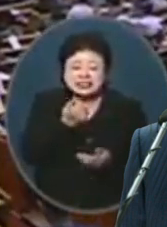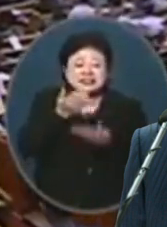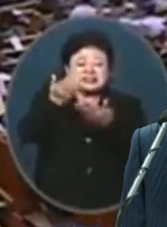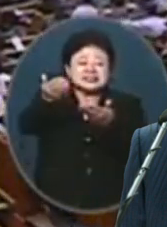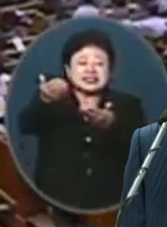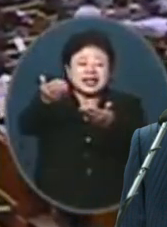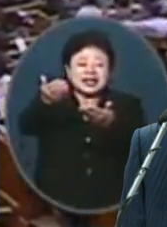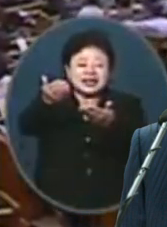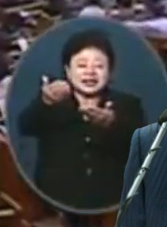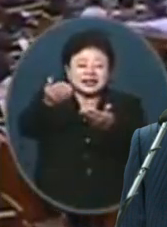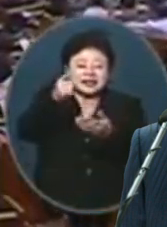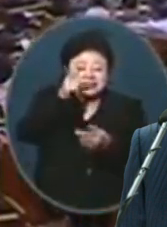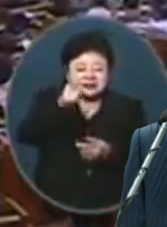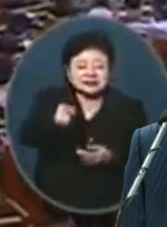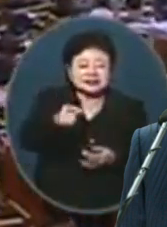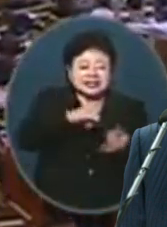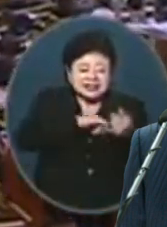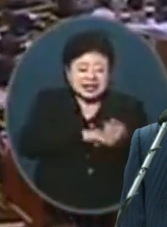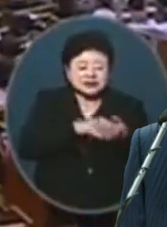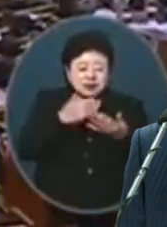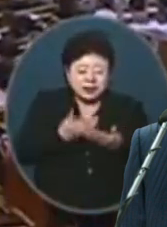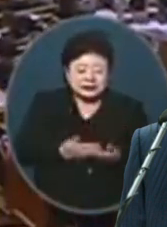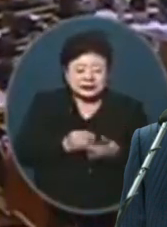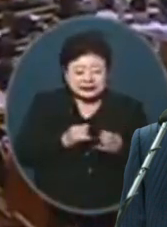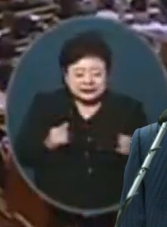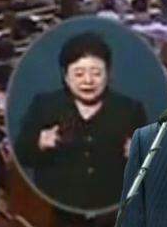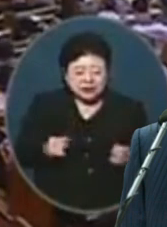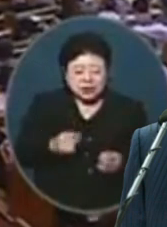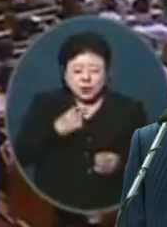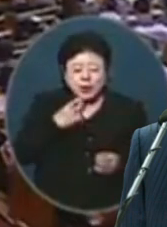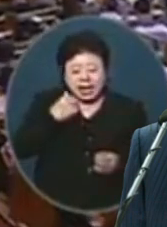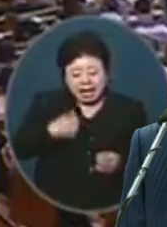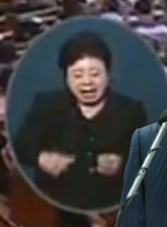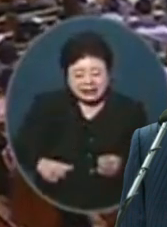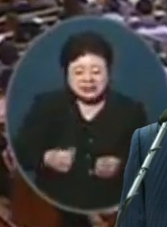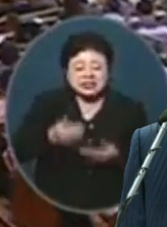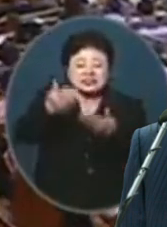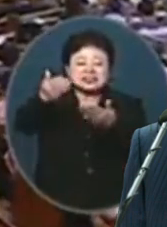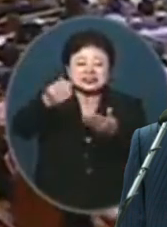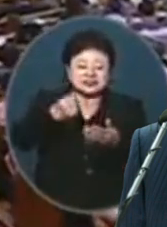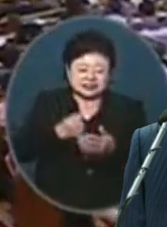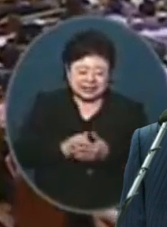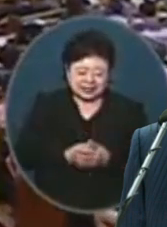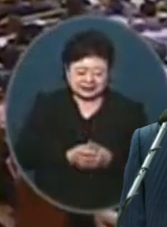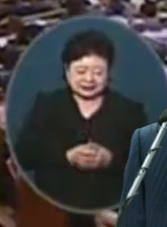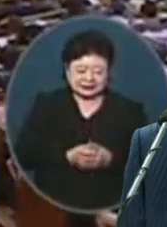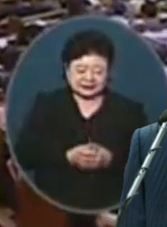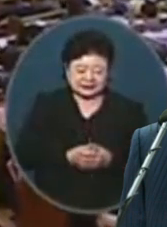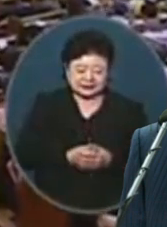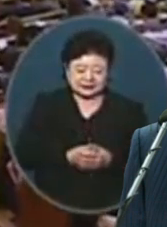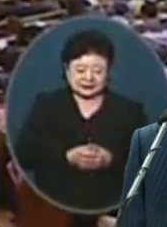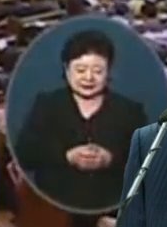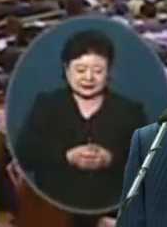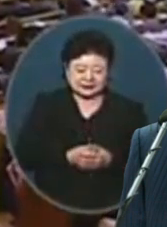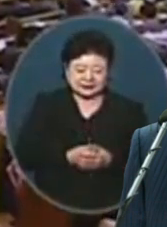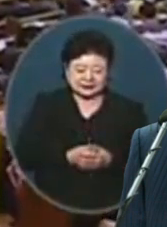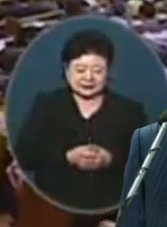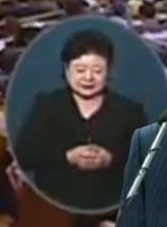드렸으나 그는 약속들을 받은 자로 되어 그 외아들을 드렸느니라.